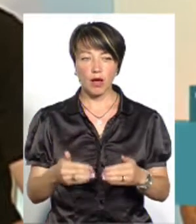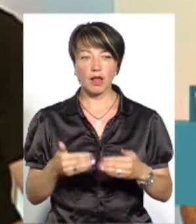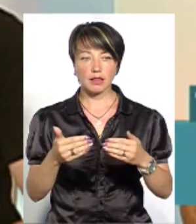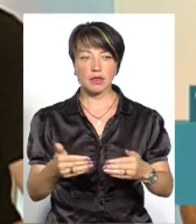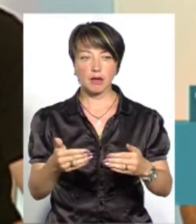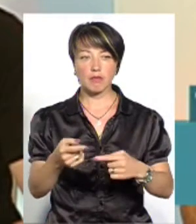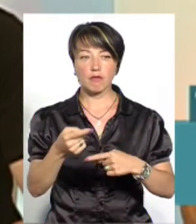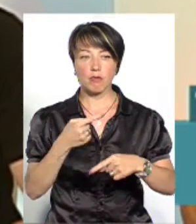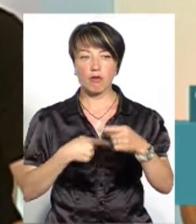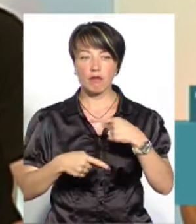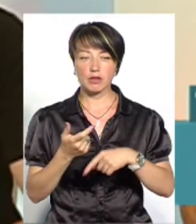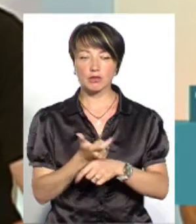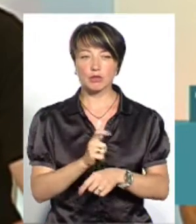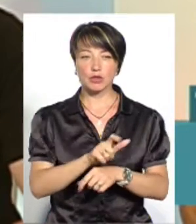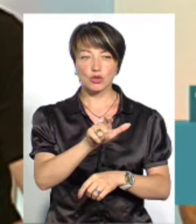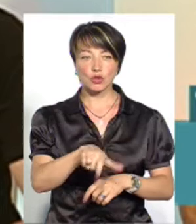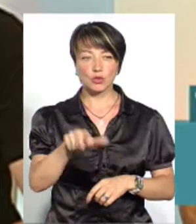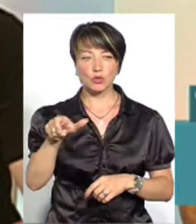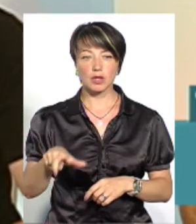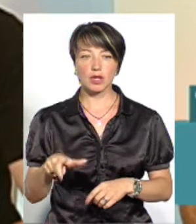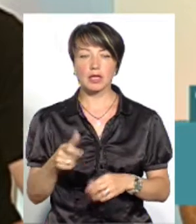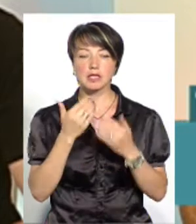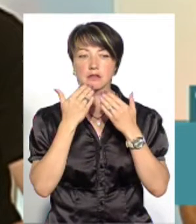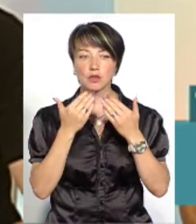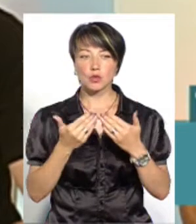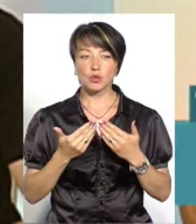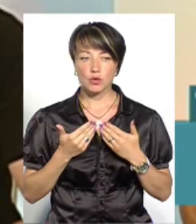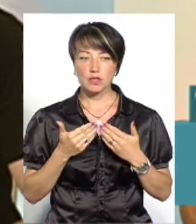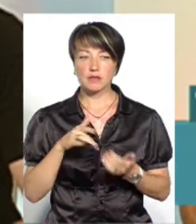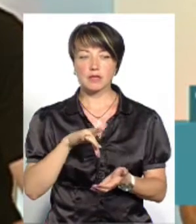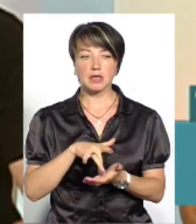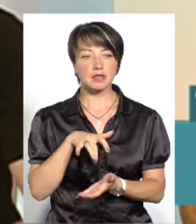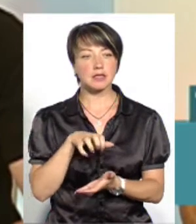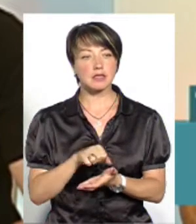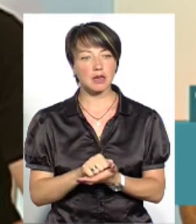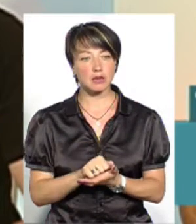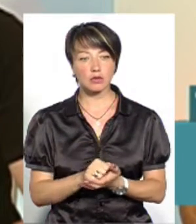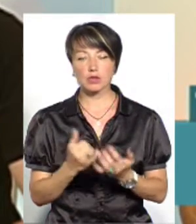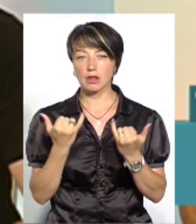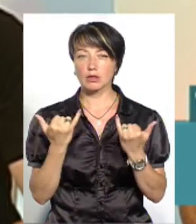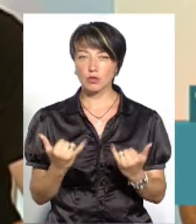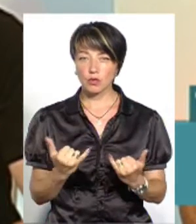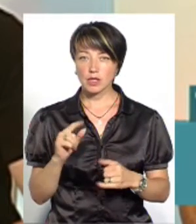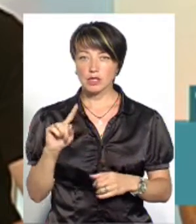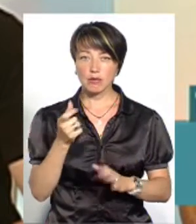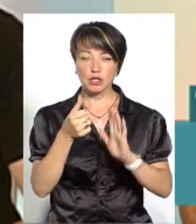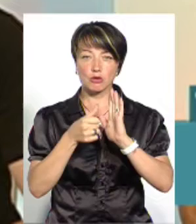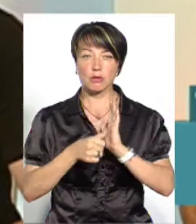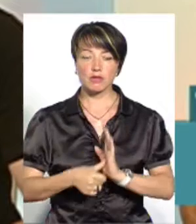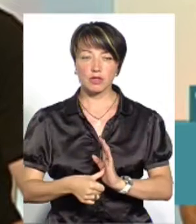етапів повернення було набагато більше осіб, які звернулися за послугами служби зайнятості. На сьогодні, за перше